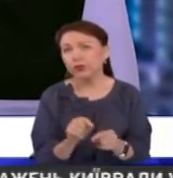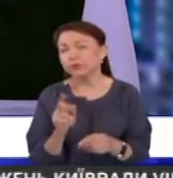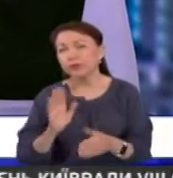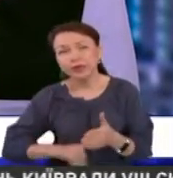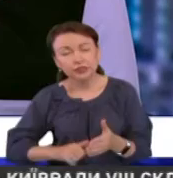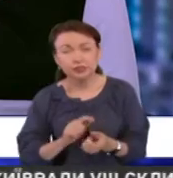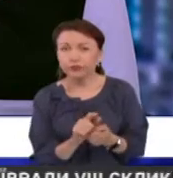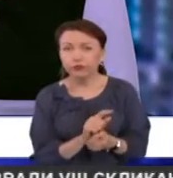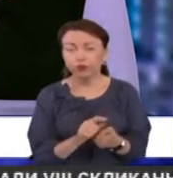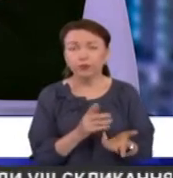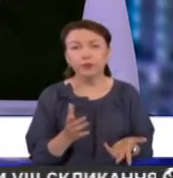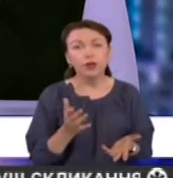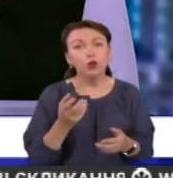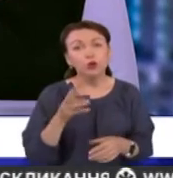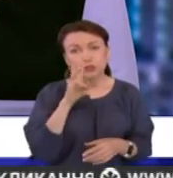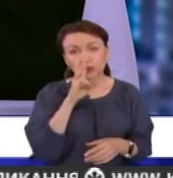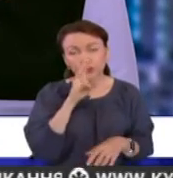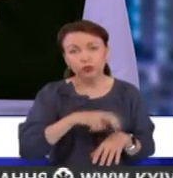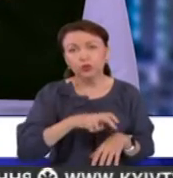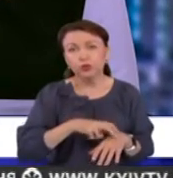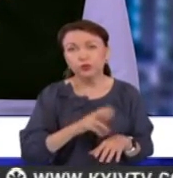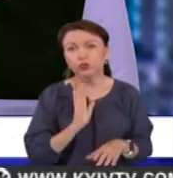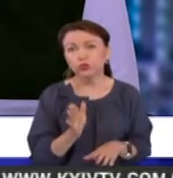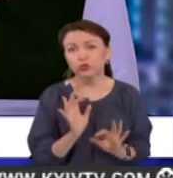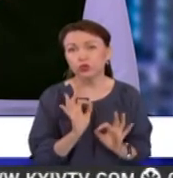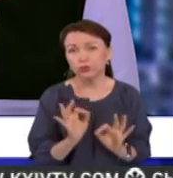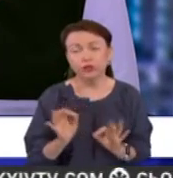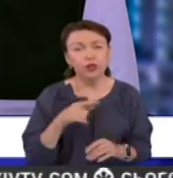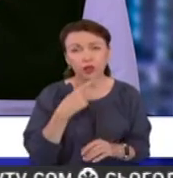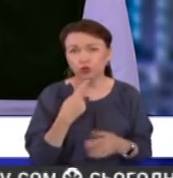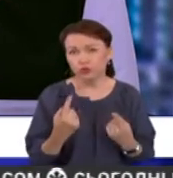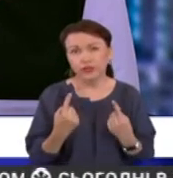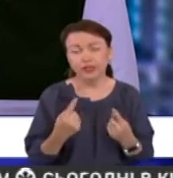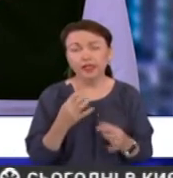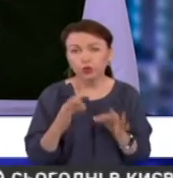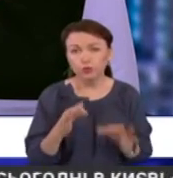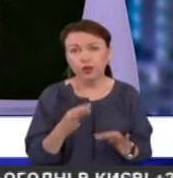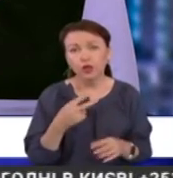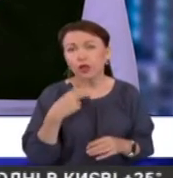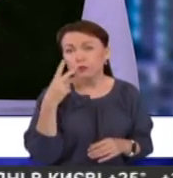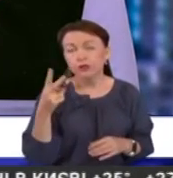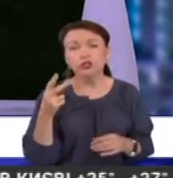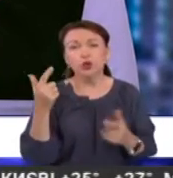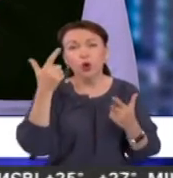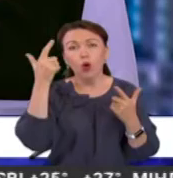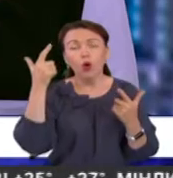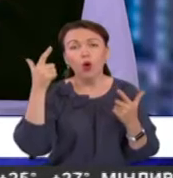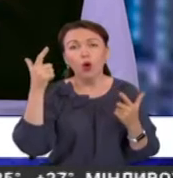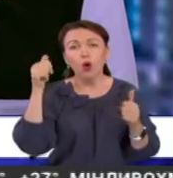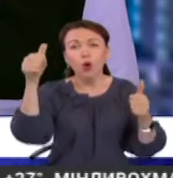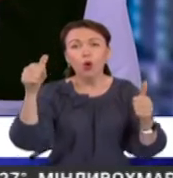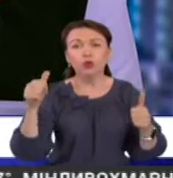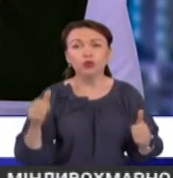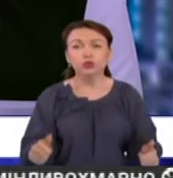дофінансована і коли зарплати в лікарів будуть адекватні. Я не кажу навіть великі, а адекватні. Тому що коли бачиш оголошення, що на роботу